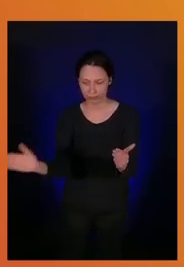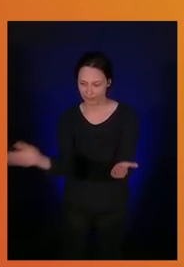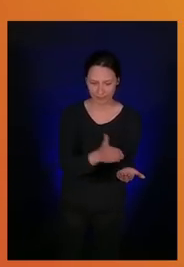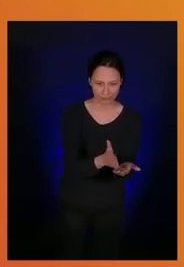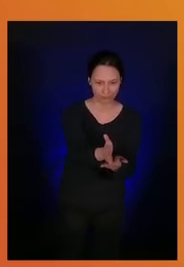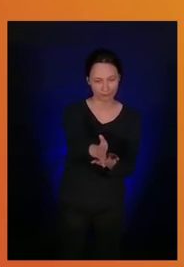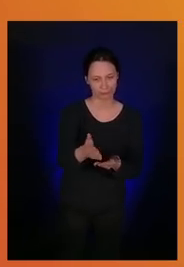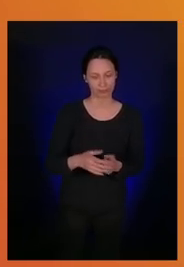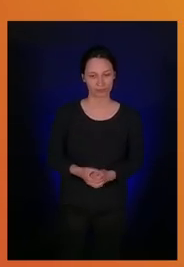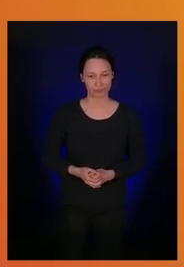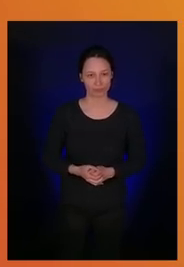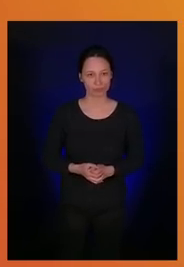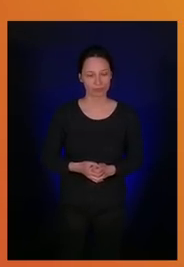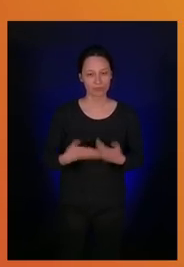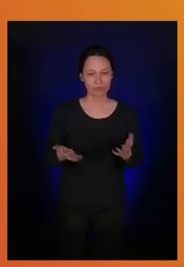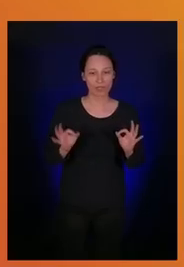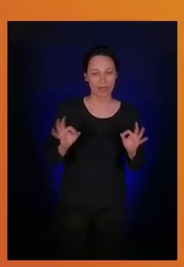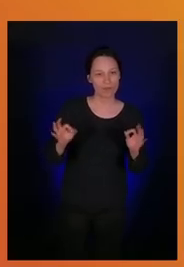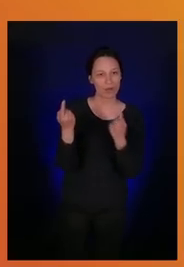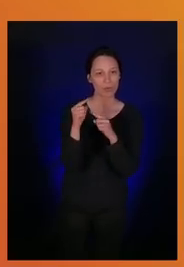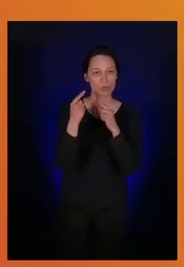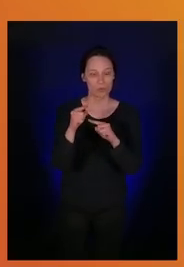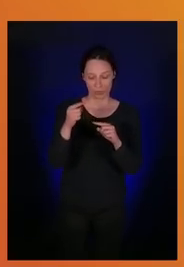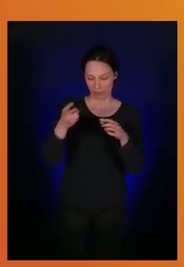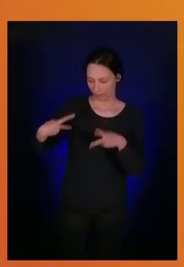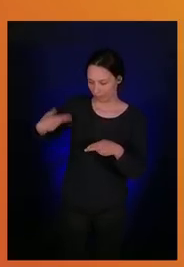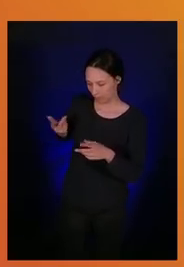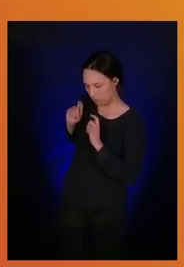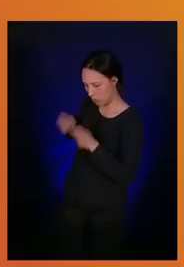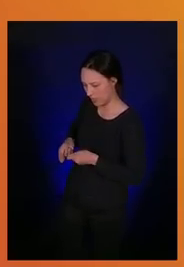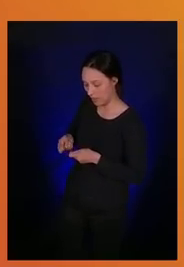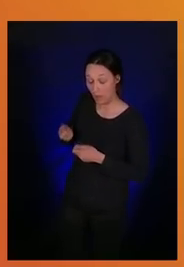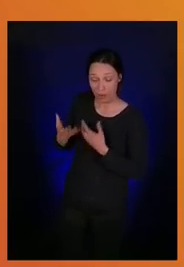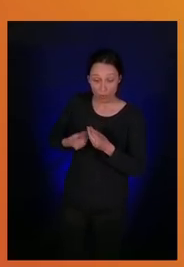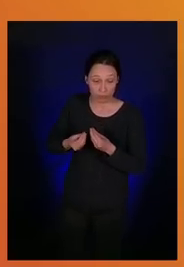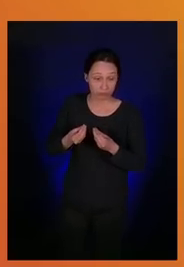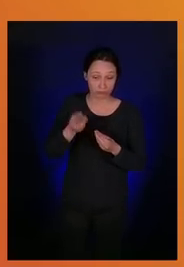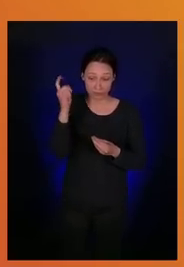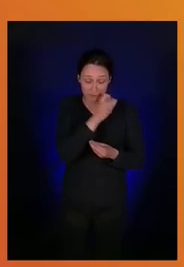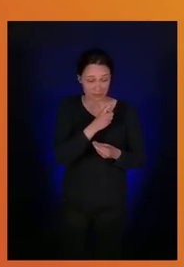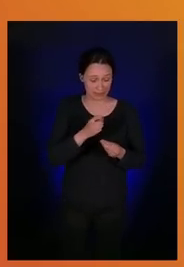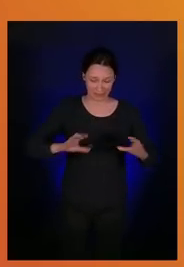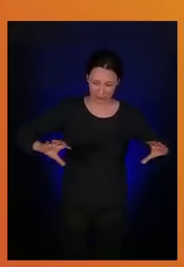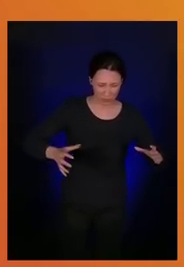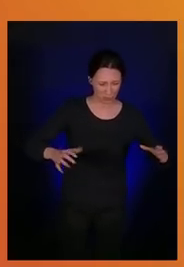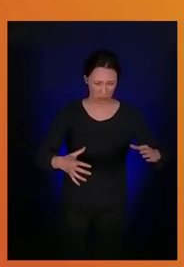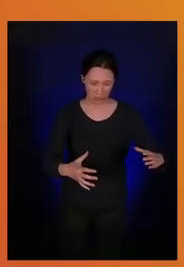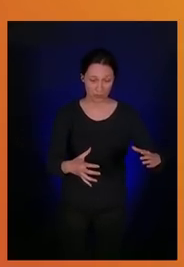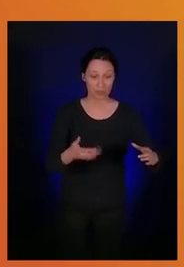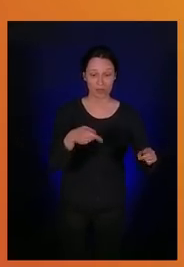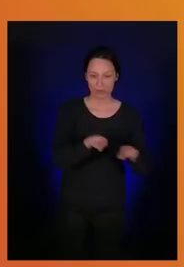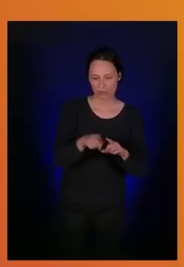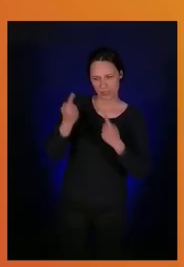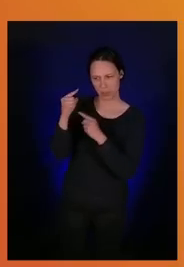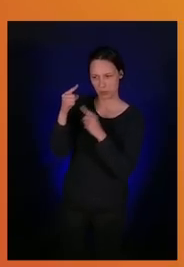organisation. Sur les luttes du mandat et des difficultés à confédéraliser, lutte contre la réforme des retraites à points,